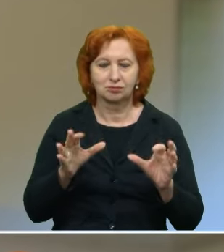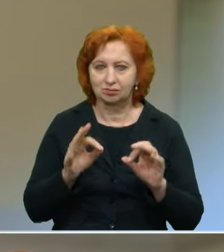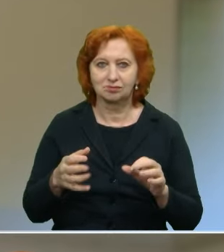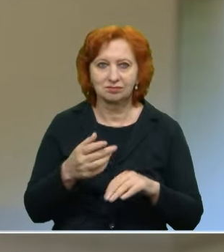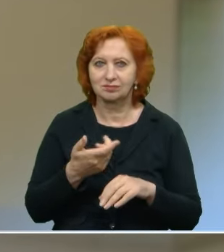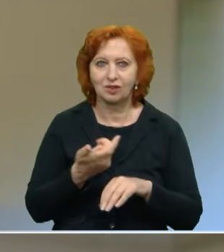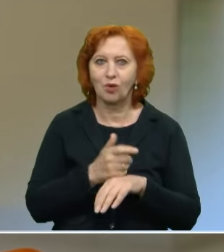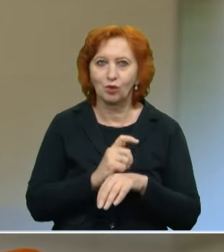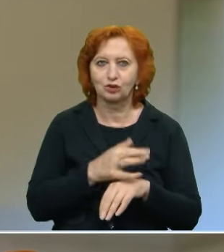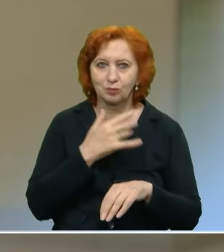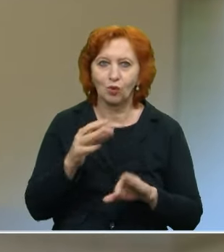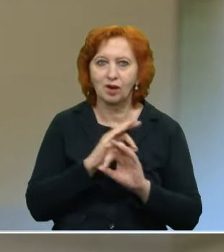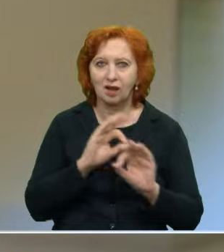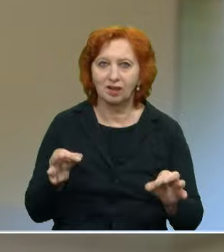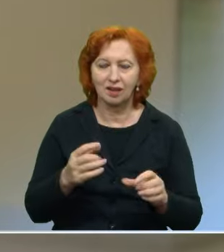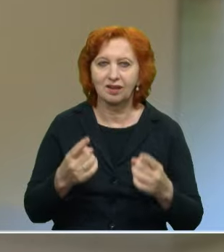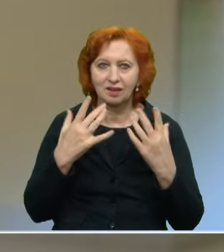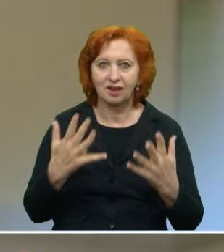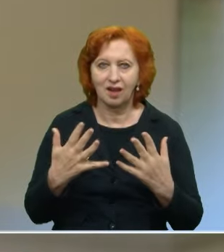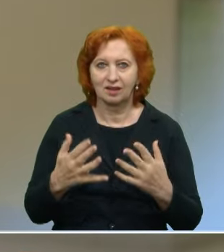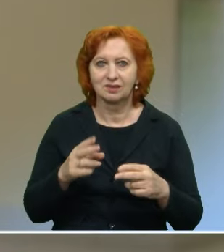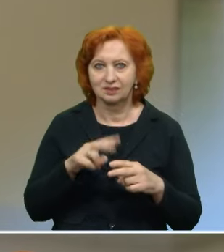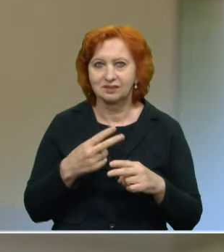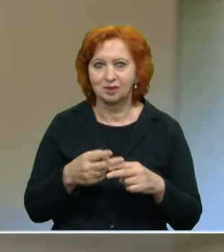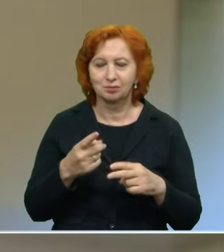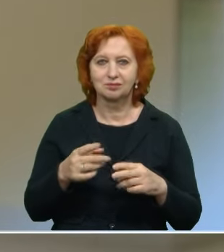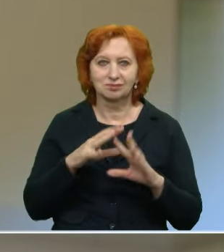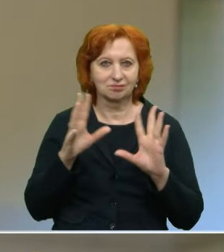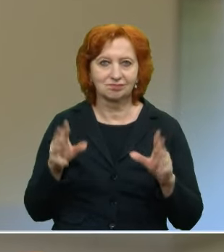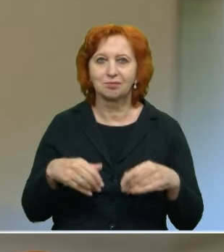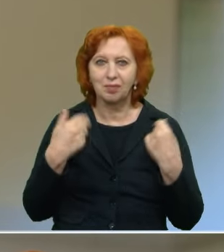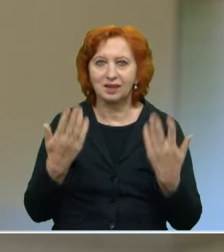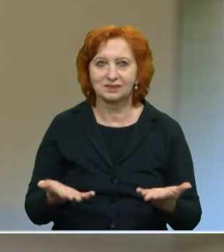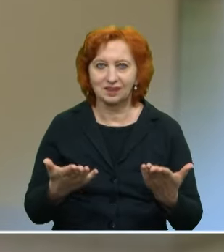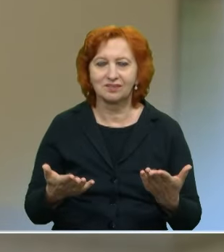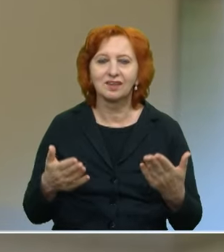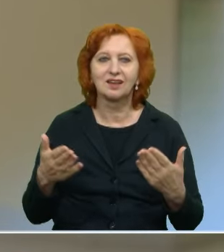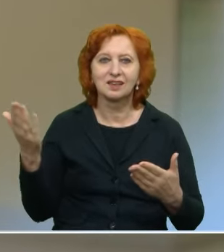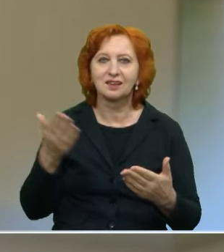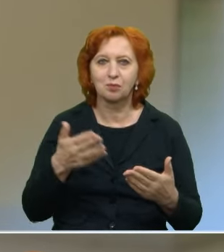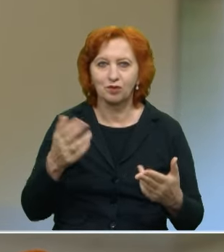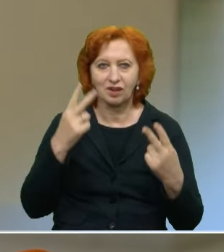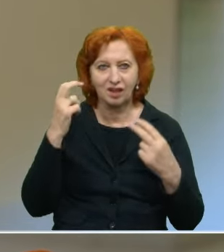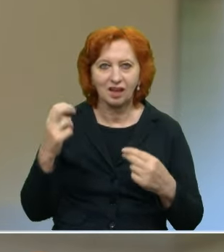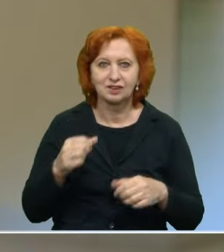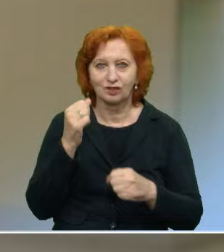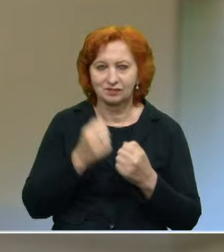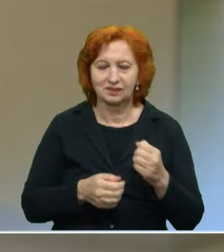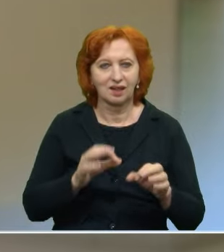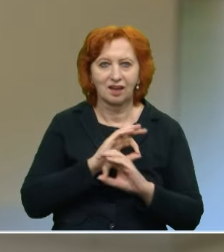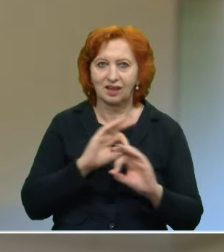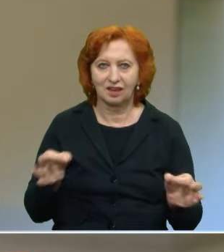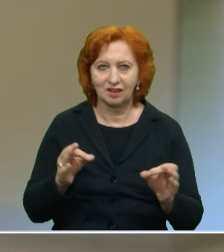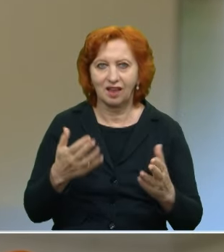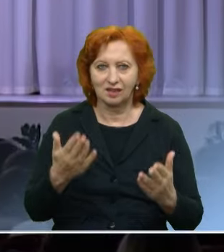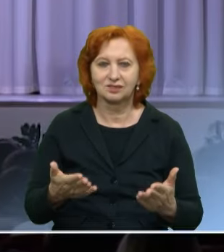классных руководителей. Самые яркие ролики, песни и поздравления, демонстрация донских донского казачества. Это всегда классные